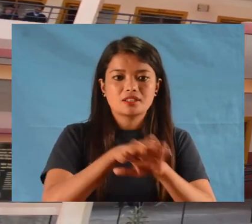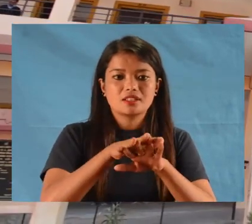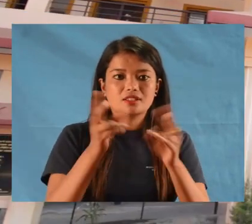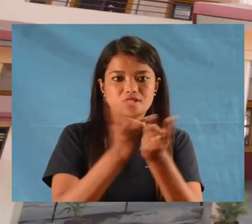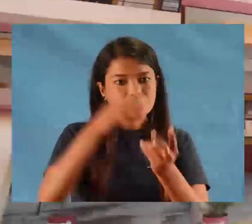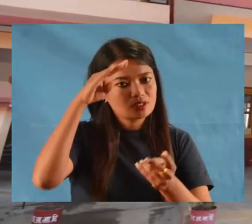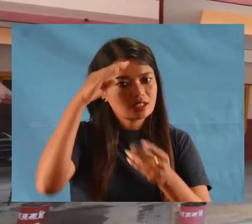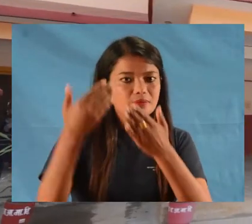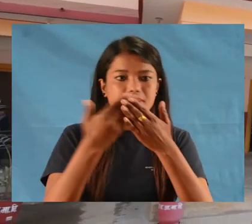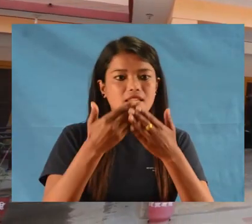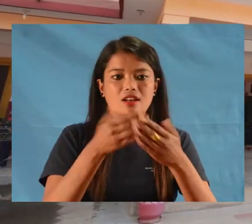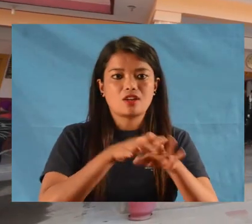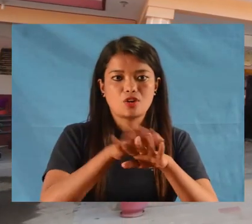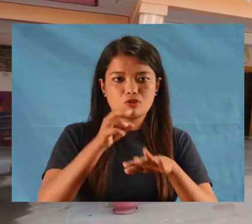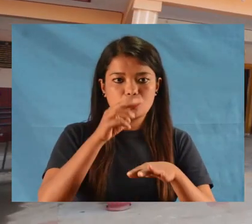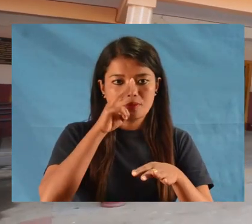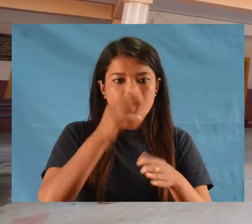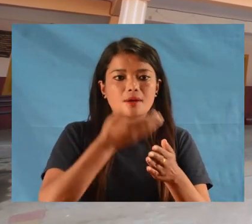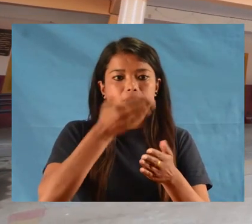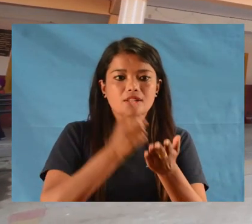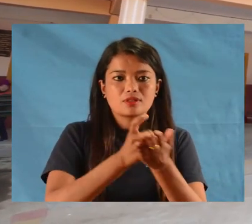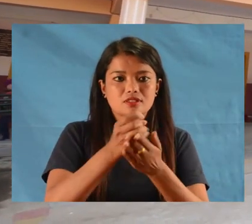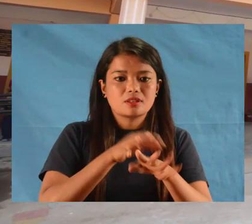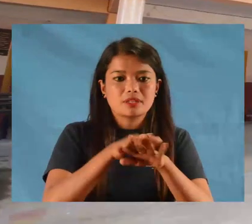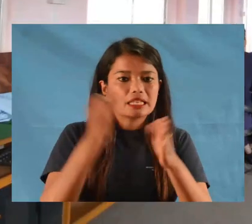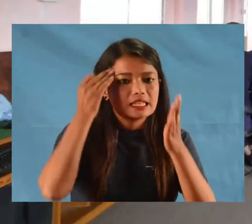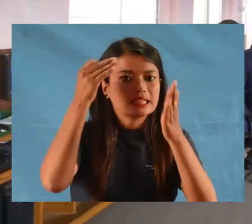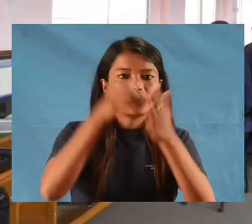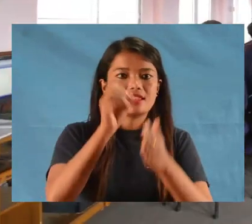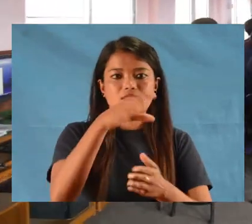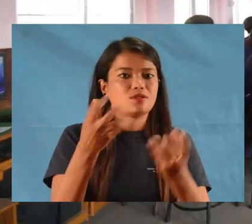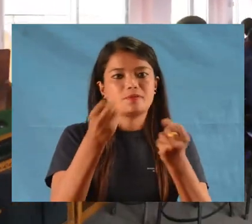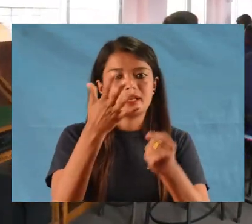विद्यालाए हरुमा पढ़ाईको गुनस्तरमा खासे ध्यान दी येको पाई दैना